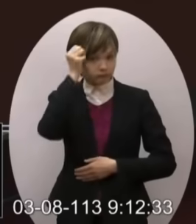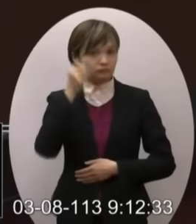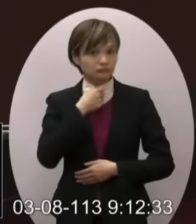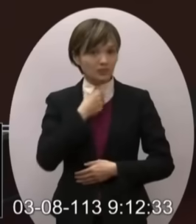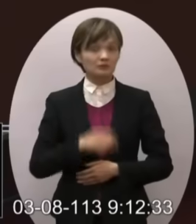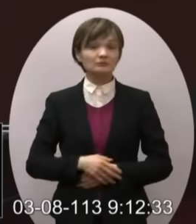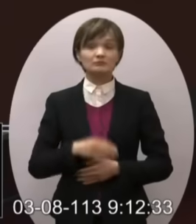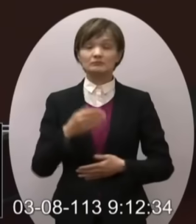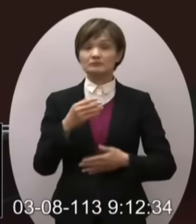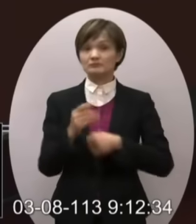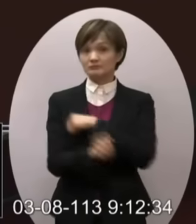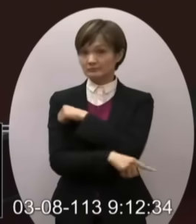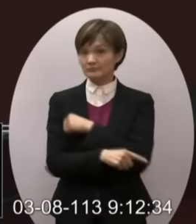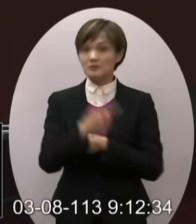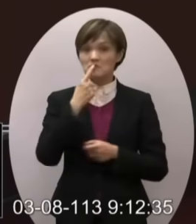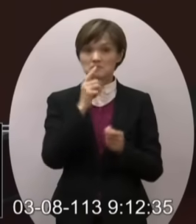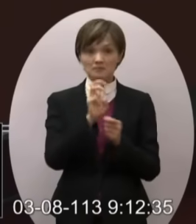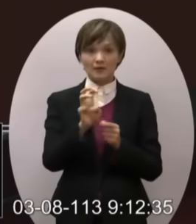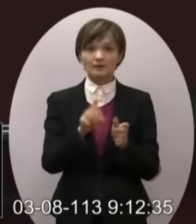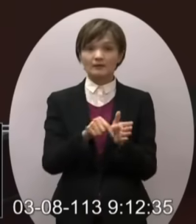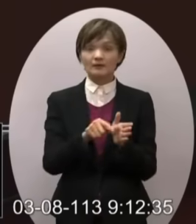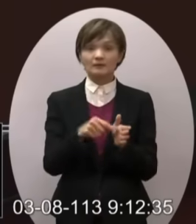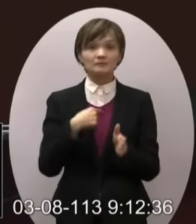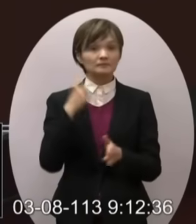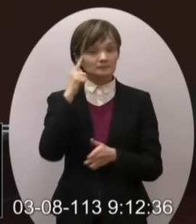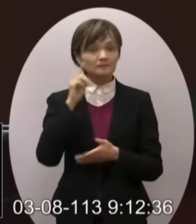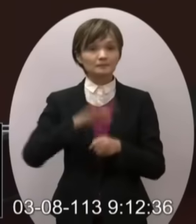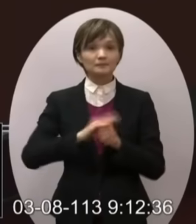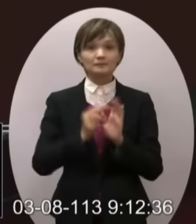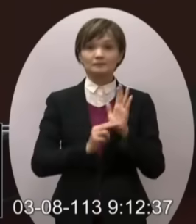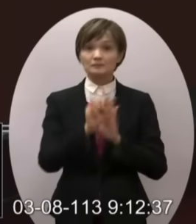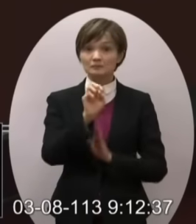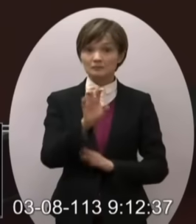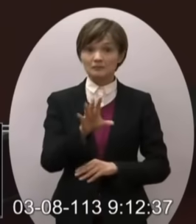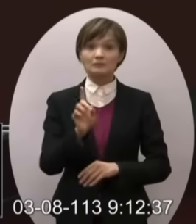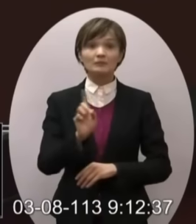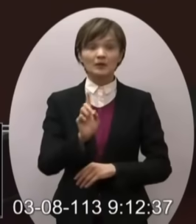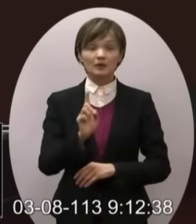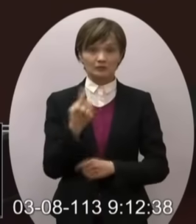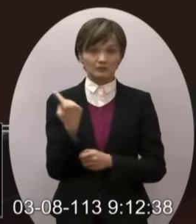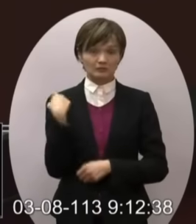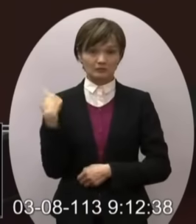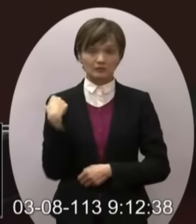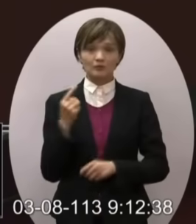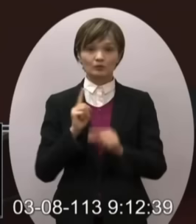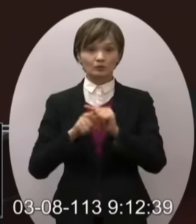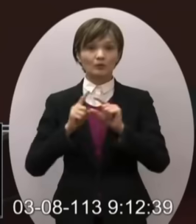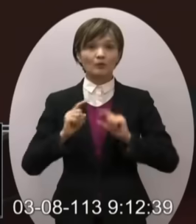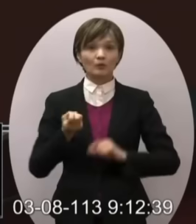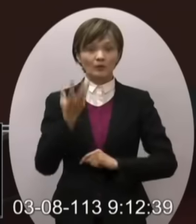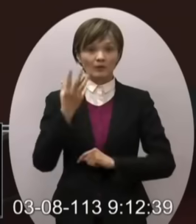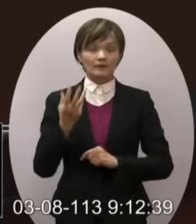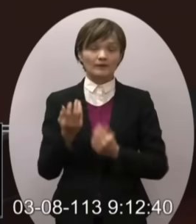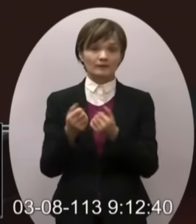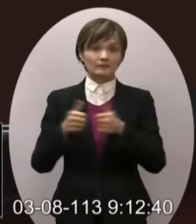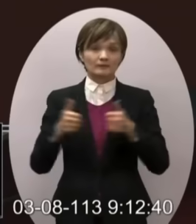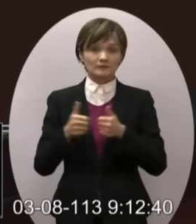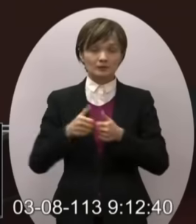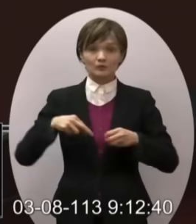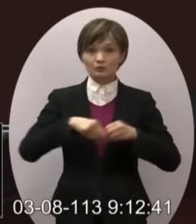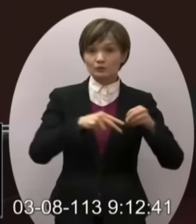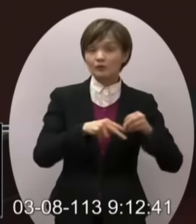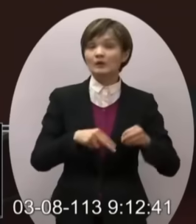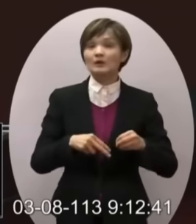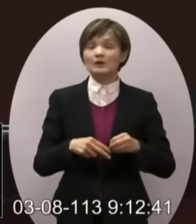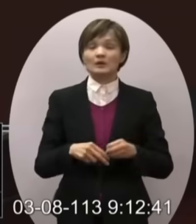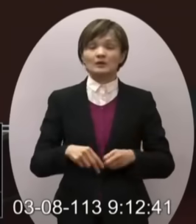用30秒的时间，也要再讲一下。昨天中华男足有发表21号礼拜四世界杯亚洲区的